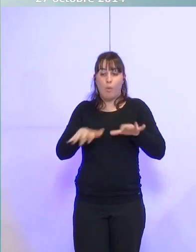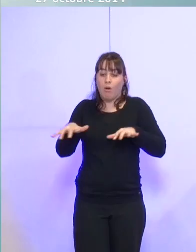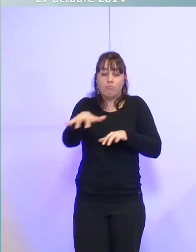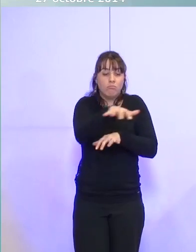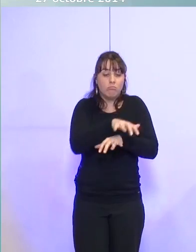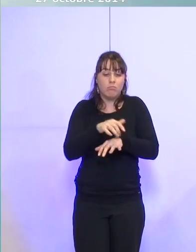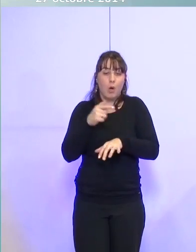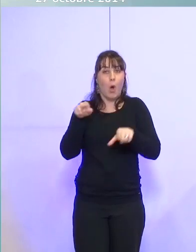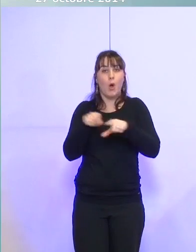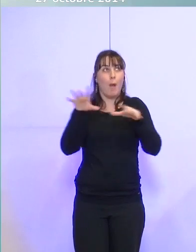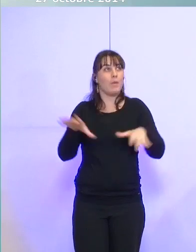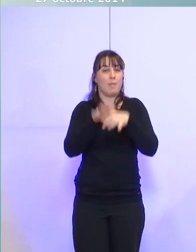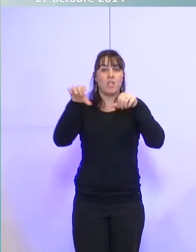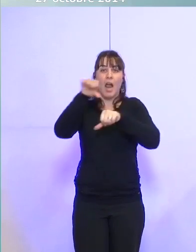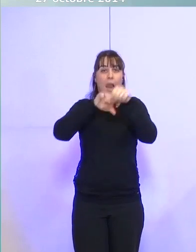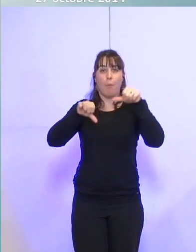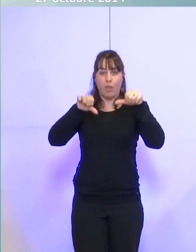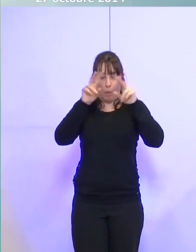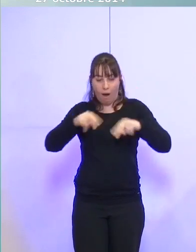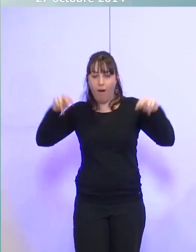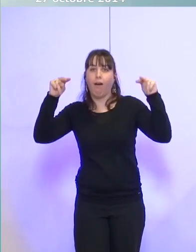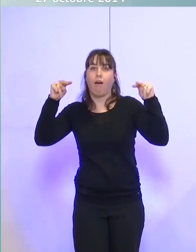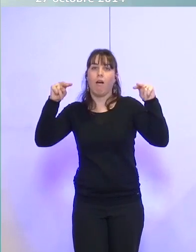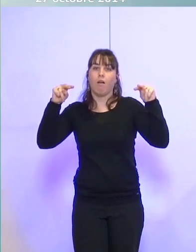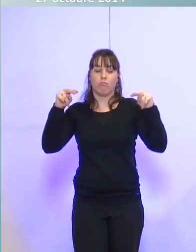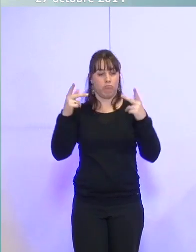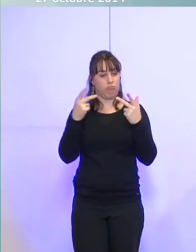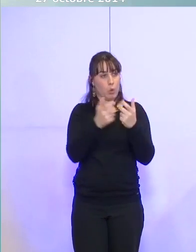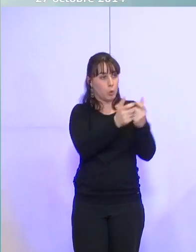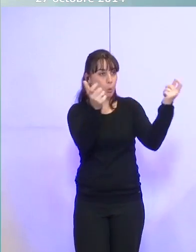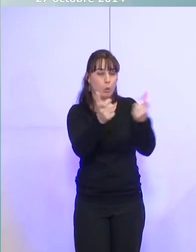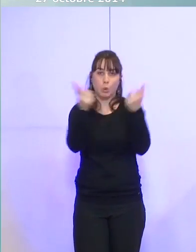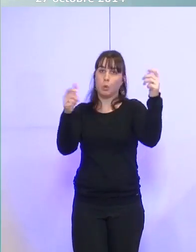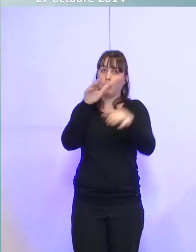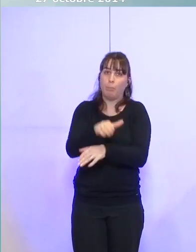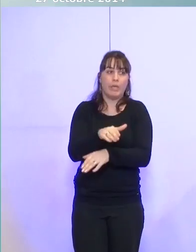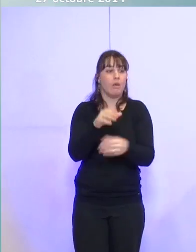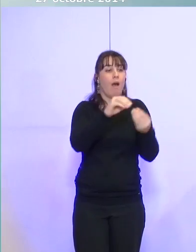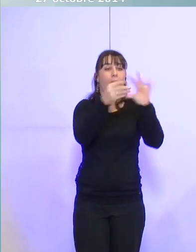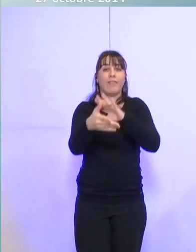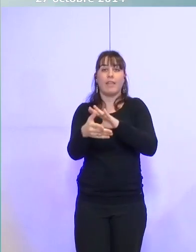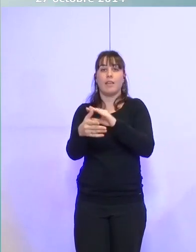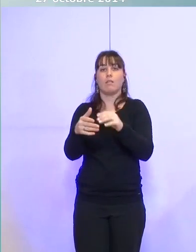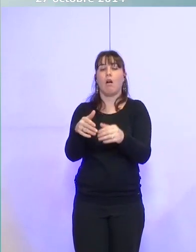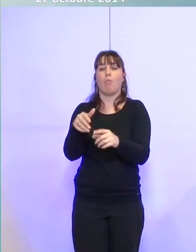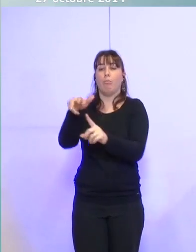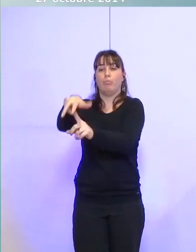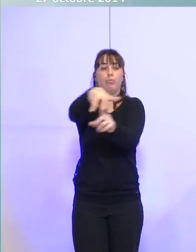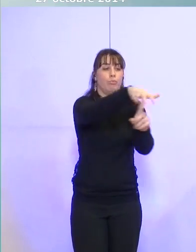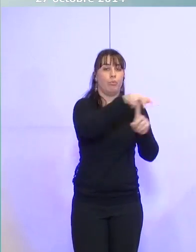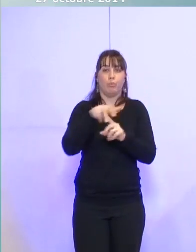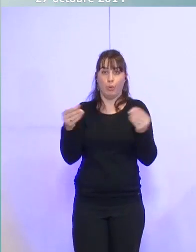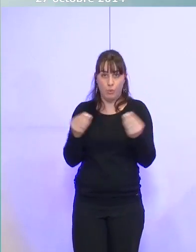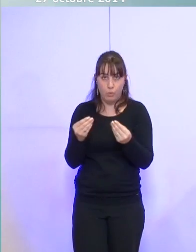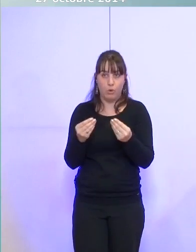ouvert, en s'appuyant sur les infrastructures communicantes de la ville, des points d'accès Internet, concrètement, pour que les